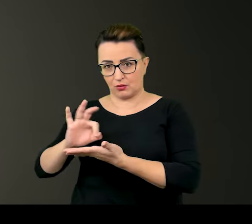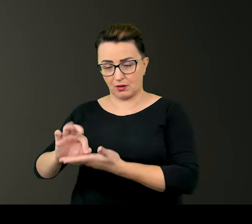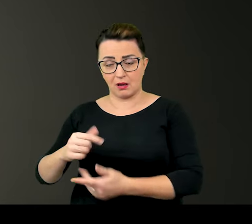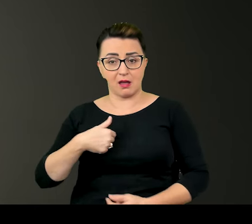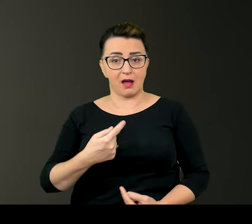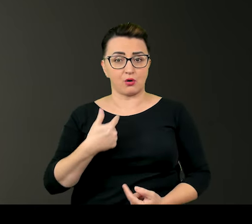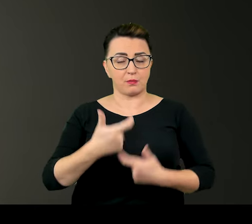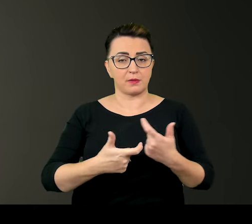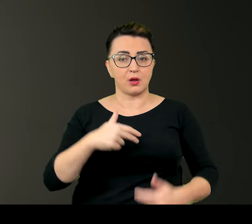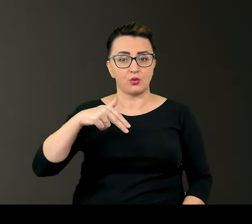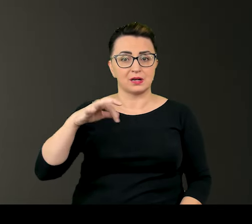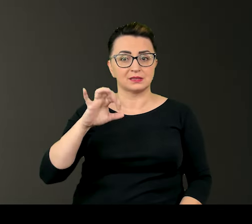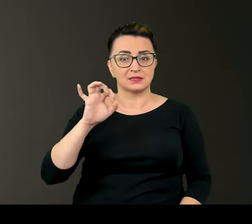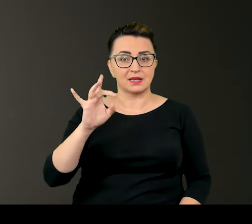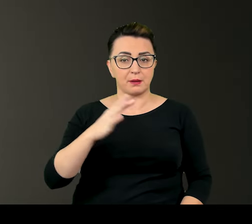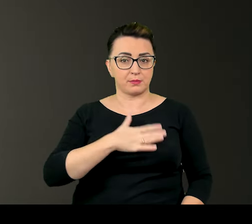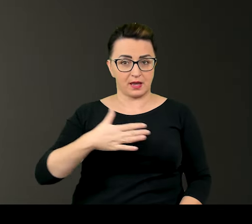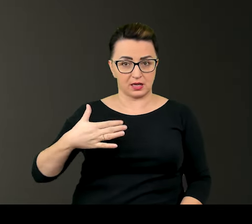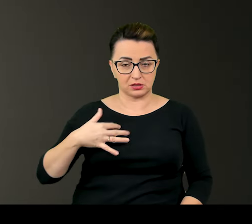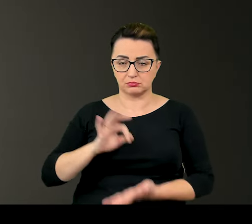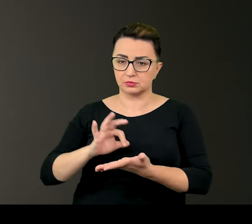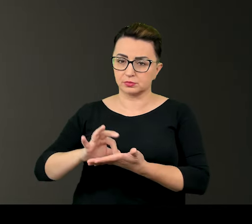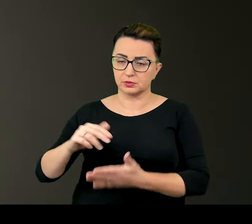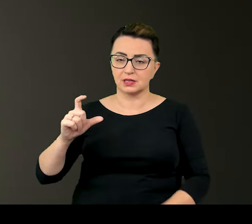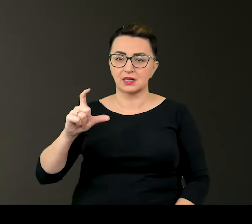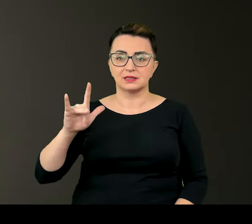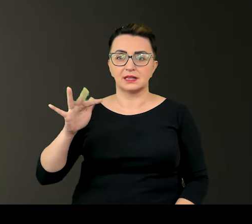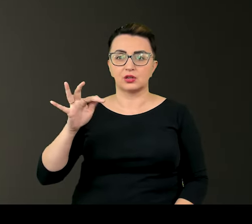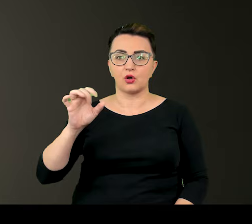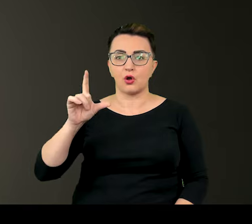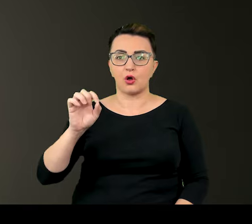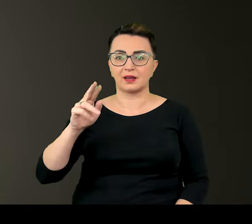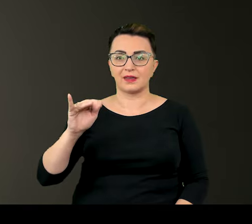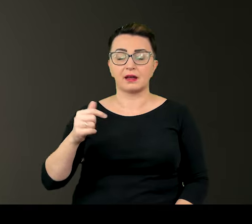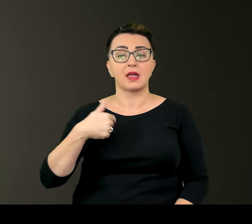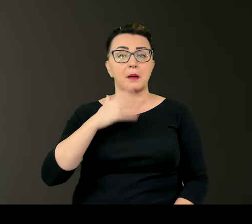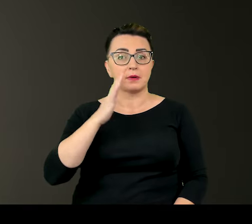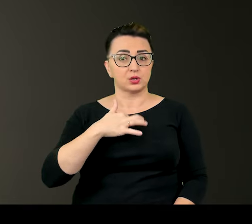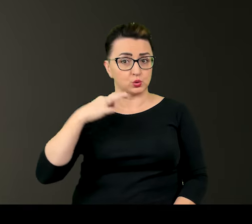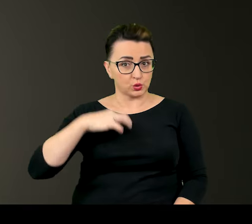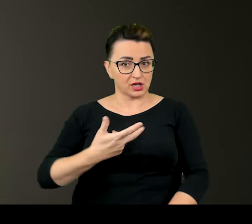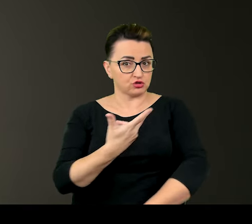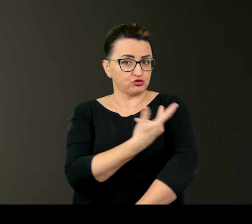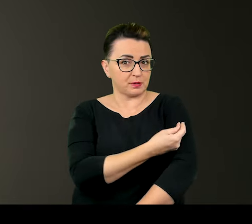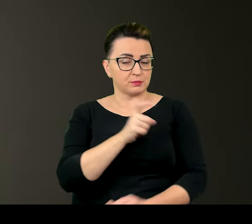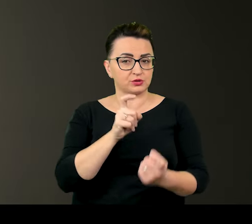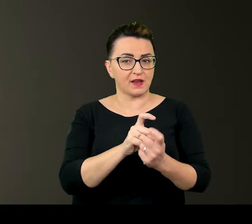badania USG piersi. Regularnie robię cytologię. Zaszczepię córkę przeciwko wirusowi